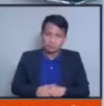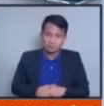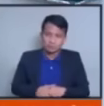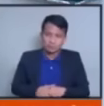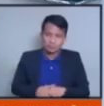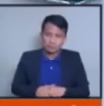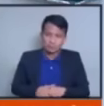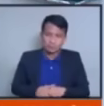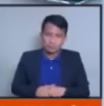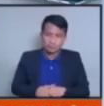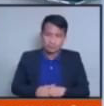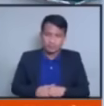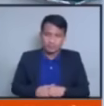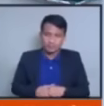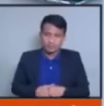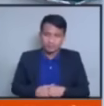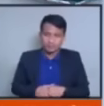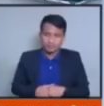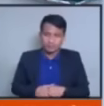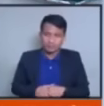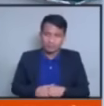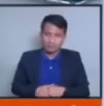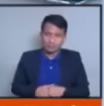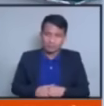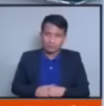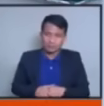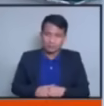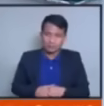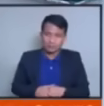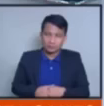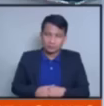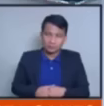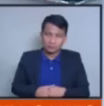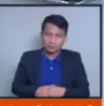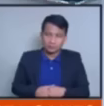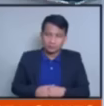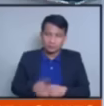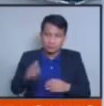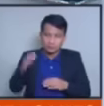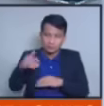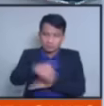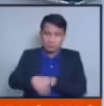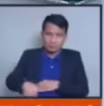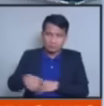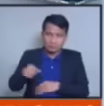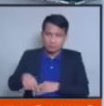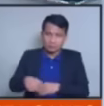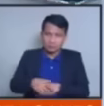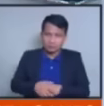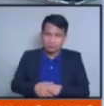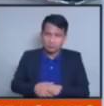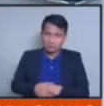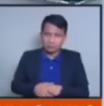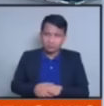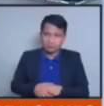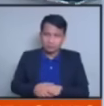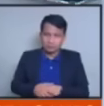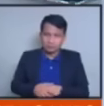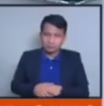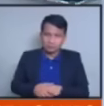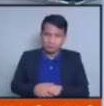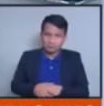dito, dinadala namin nung yan sa ano. Time na dinadala ng asawa ko sa hospital. Madaling araw po na ano, para at least hindi... Eh, friend na ano,